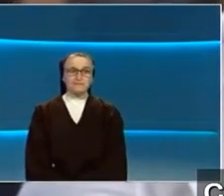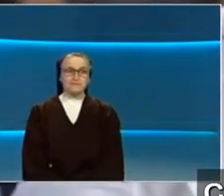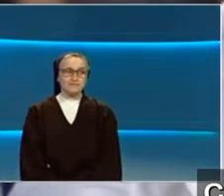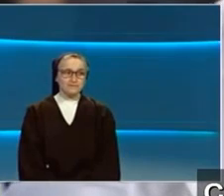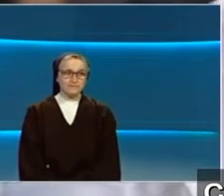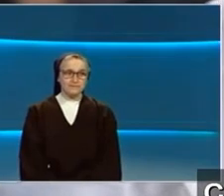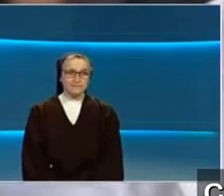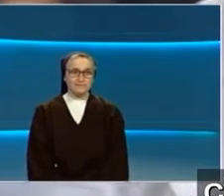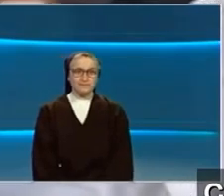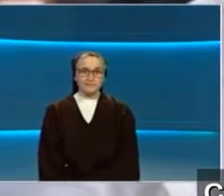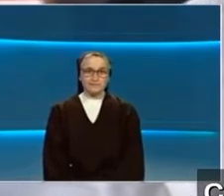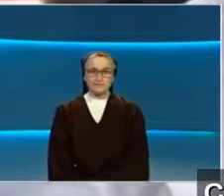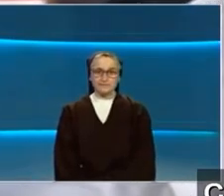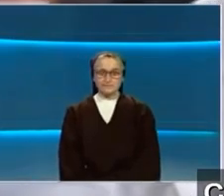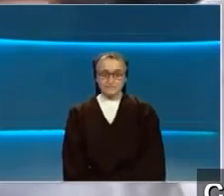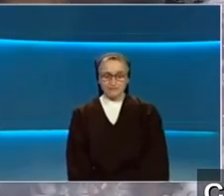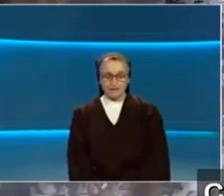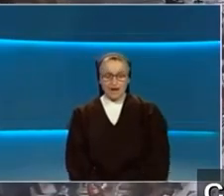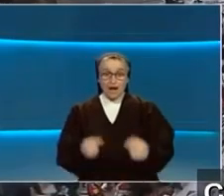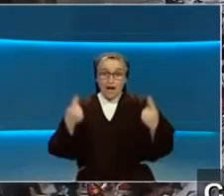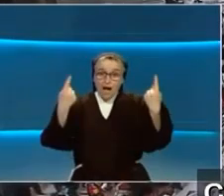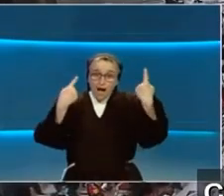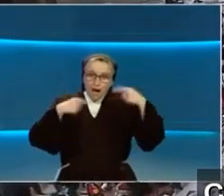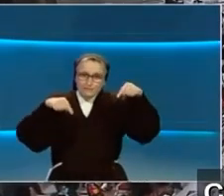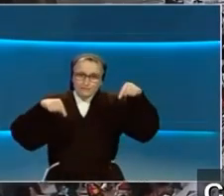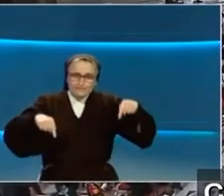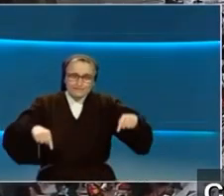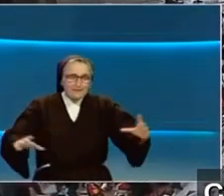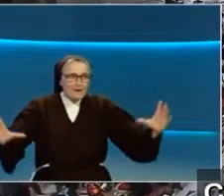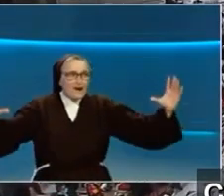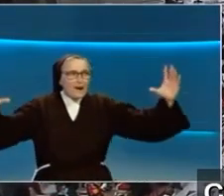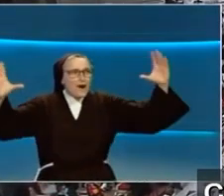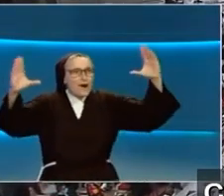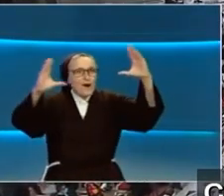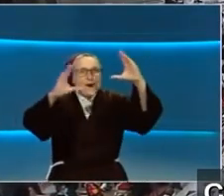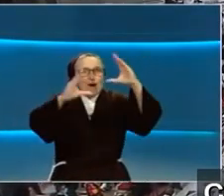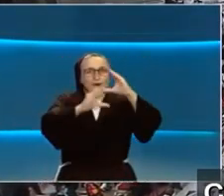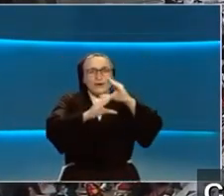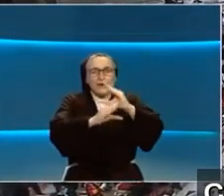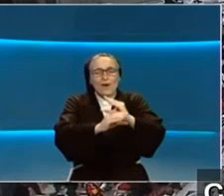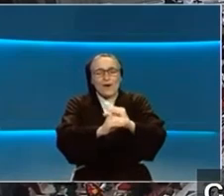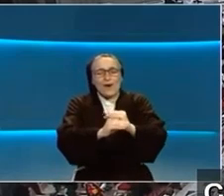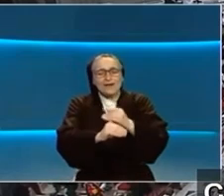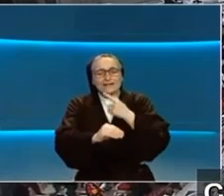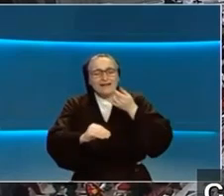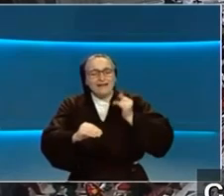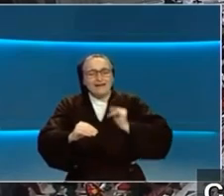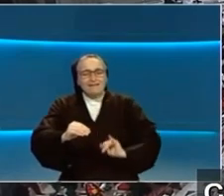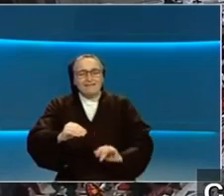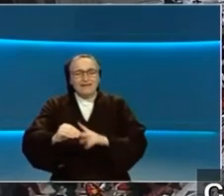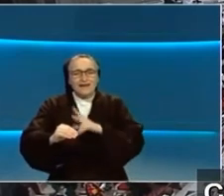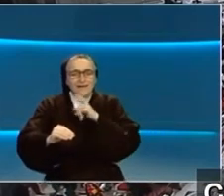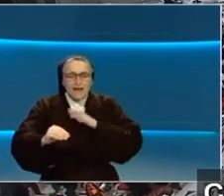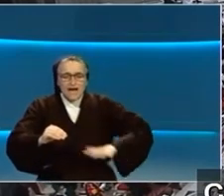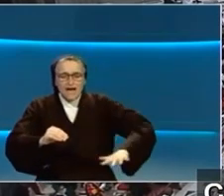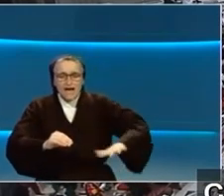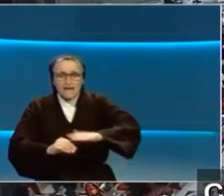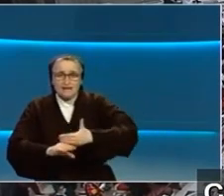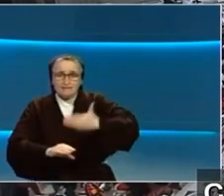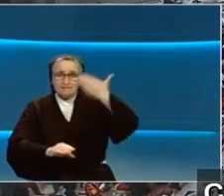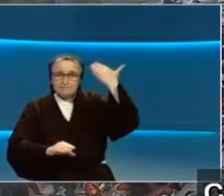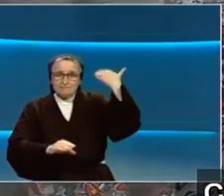Ec nox est, in qua primum patres nostros filios